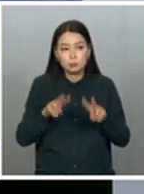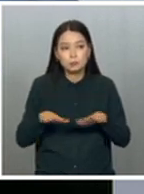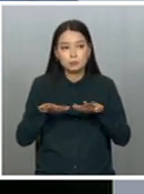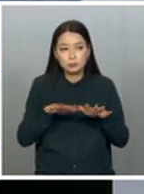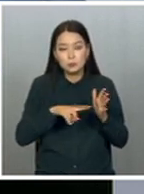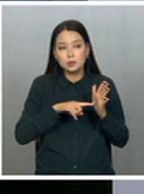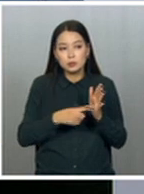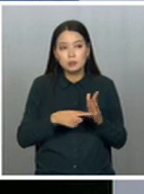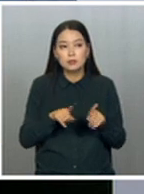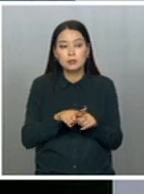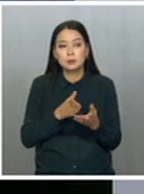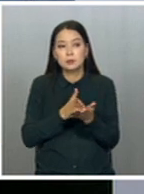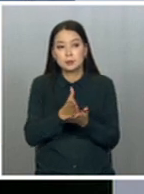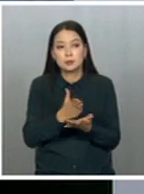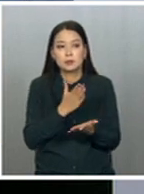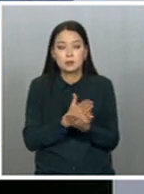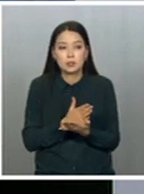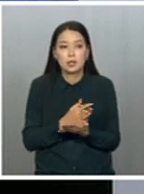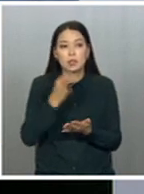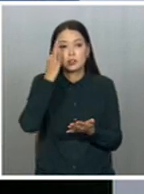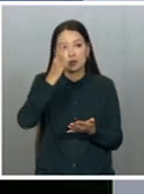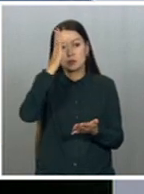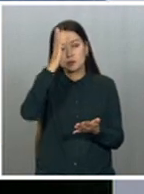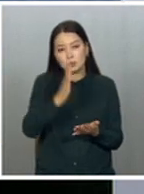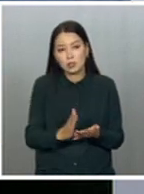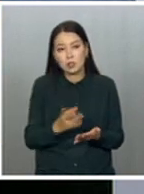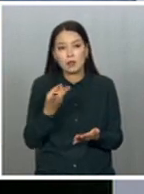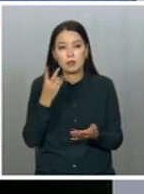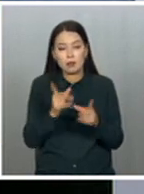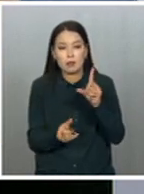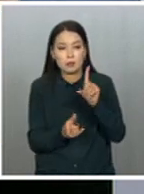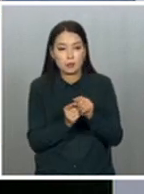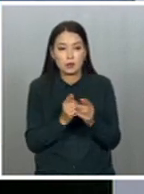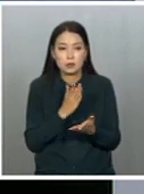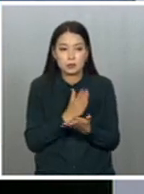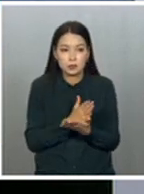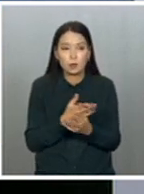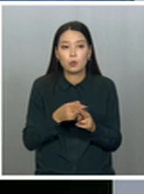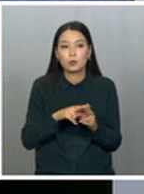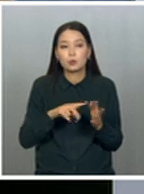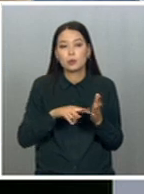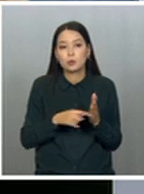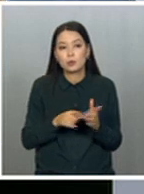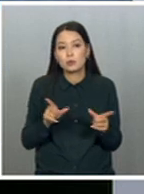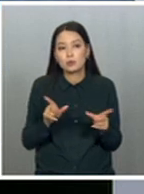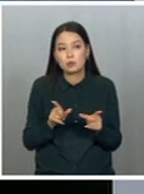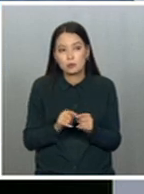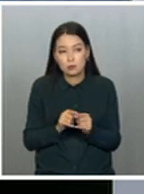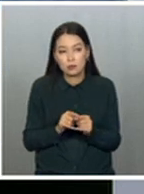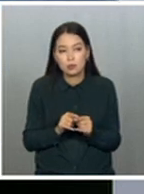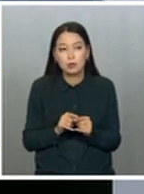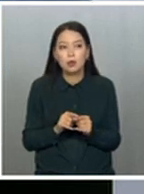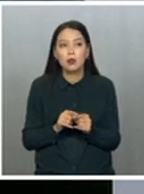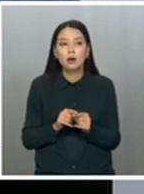Суретке назар аударатын болсаңыздар, тік сызық екі нүктені қосады. Ол нүктелер туралы баяндап өтетін